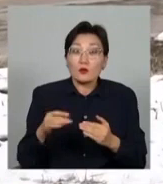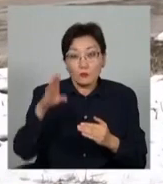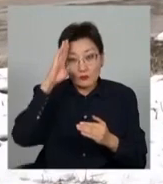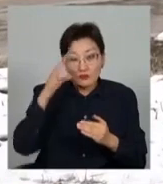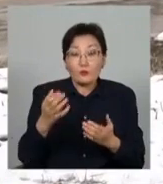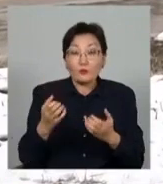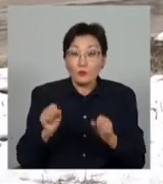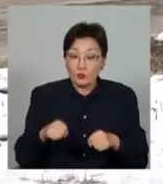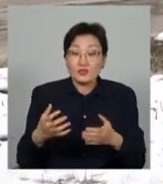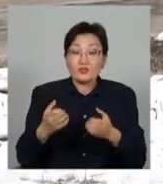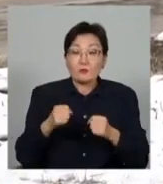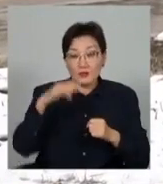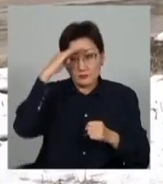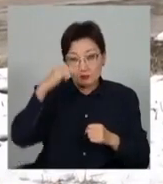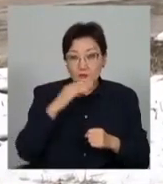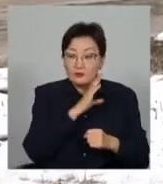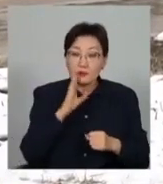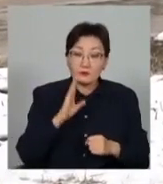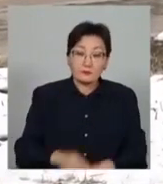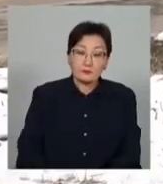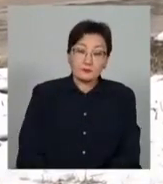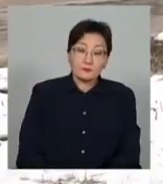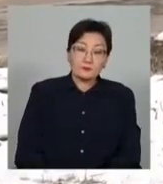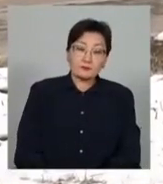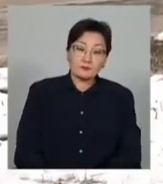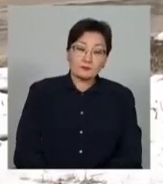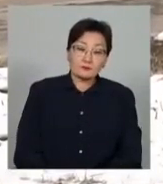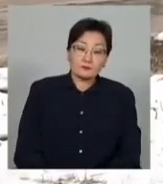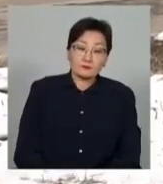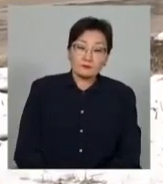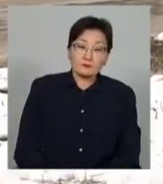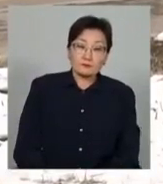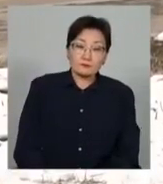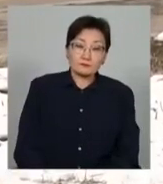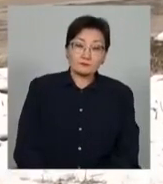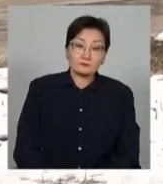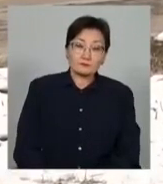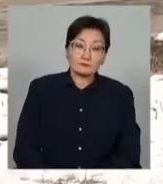Тони смогут забрать родители. Айнрафина Рихпаева, Сангали Мойтпасов, телеканал Алматы.